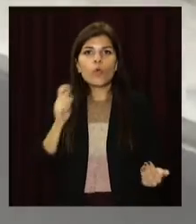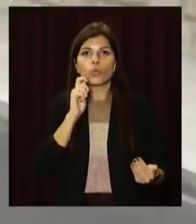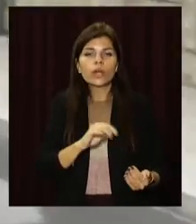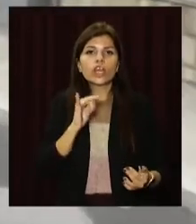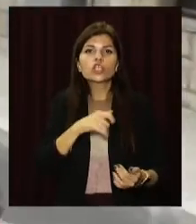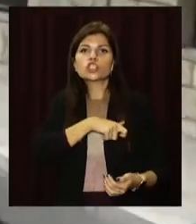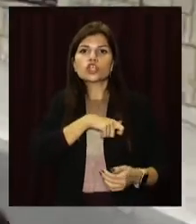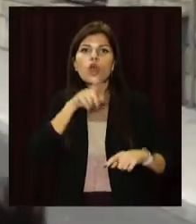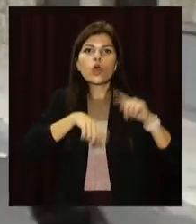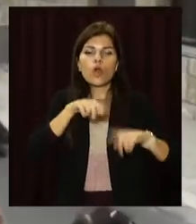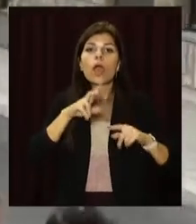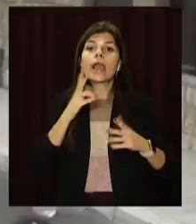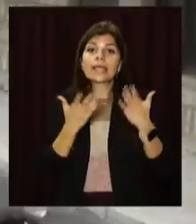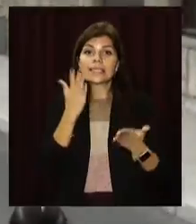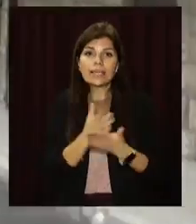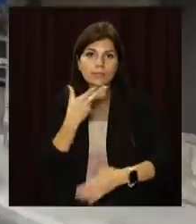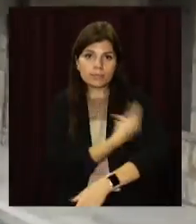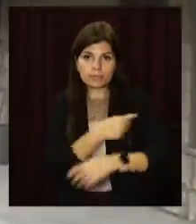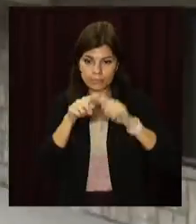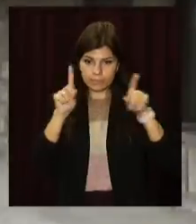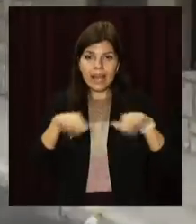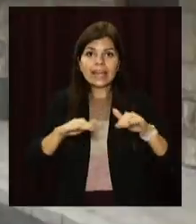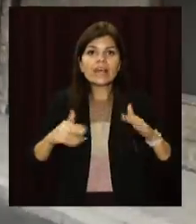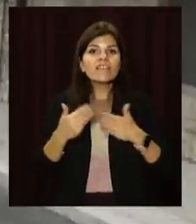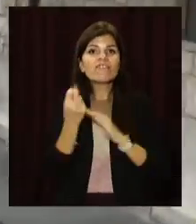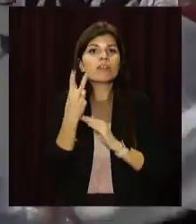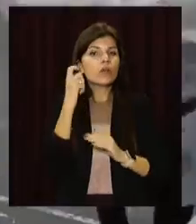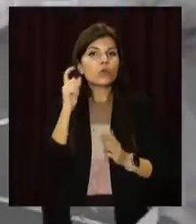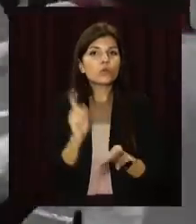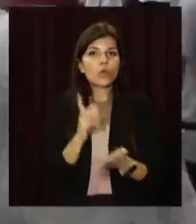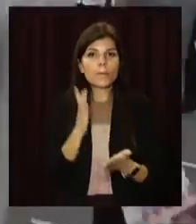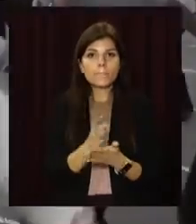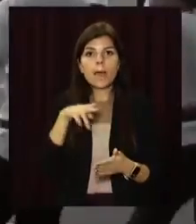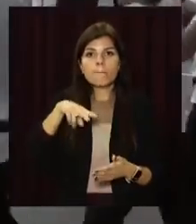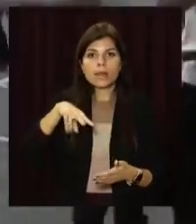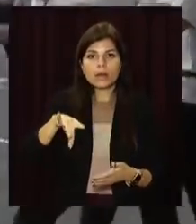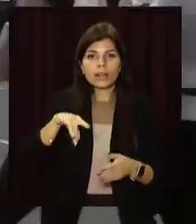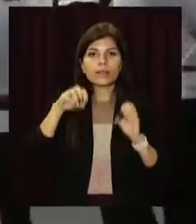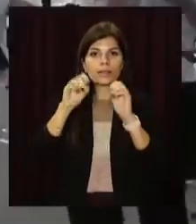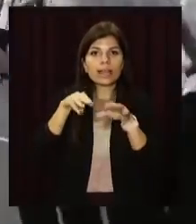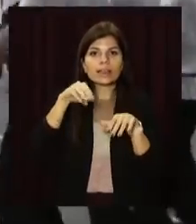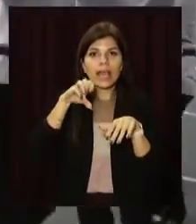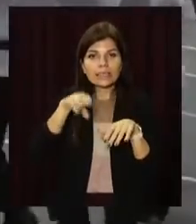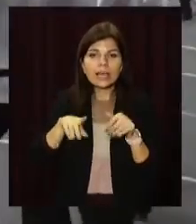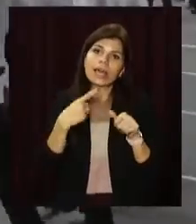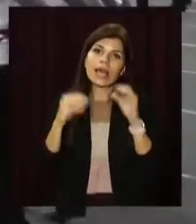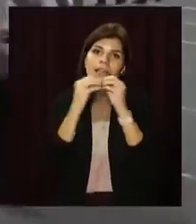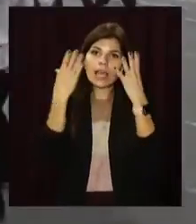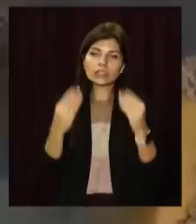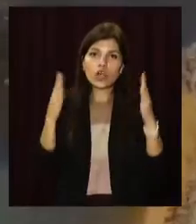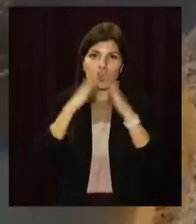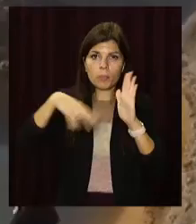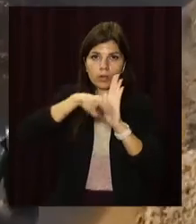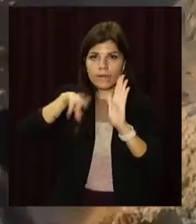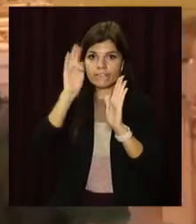членів їхніх родин з ковід-сертифікатом. Діти від 12 років повинні мати ПЛР-тест або відбути 10-денний карантин. А